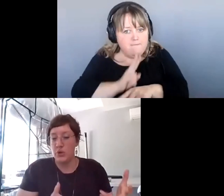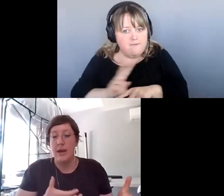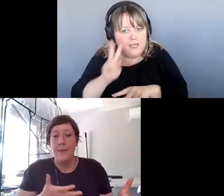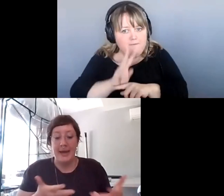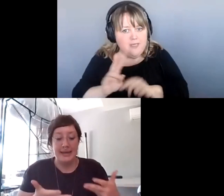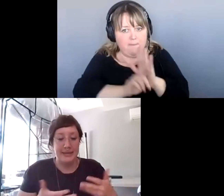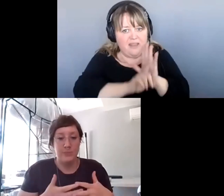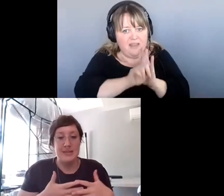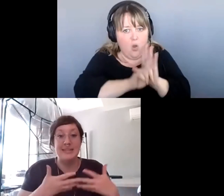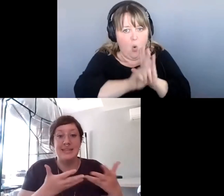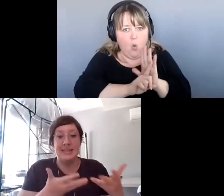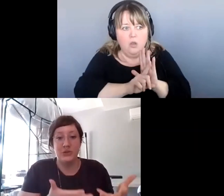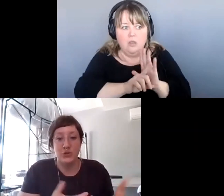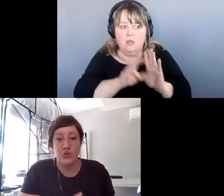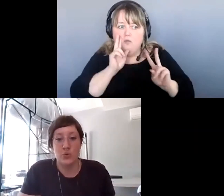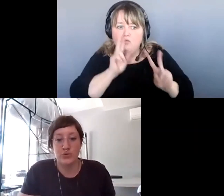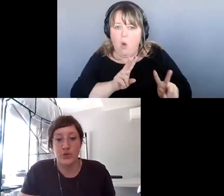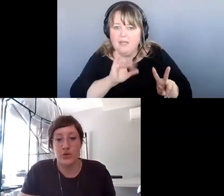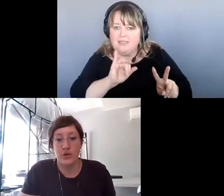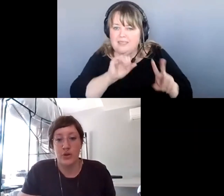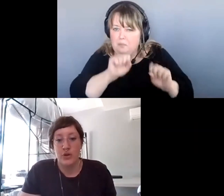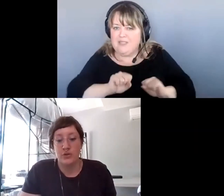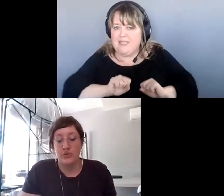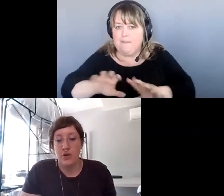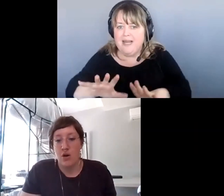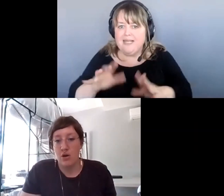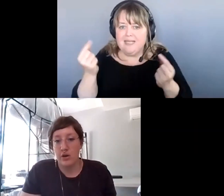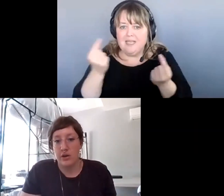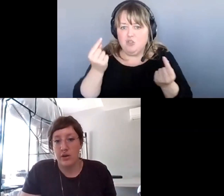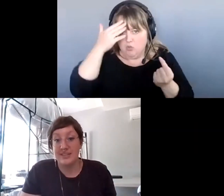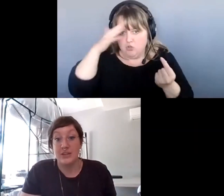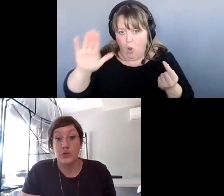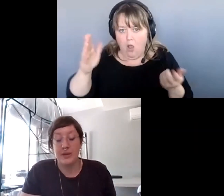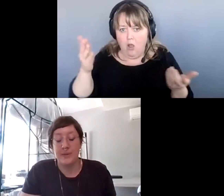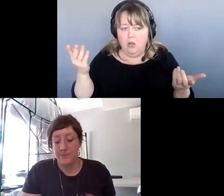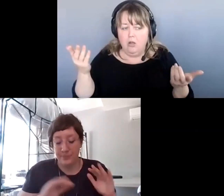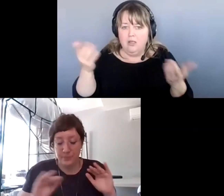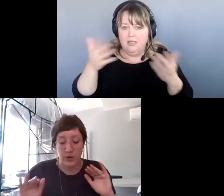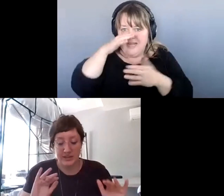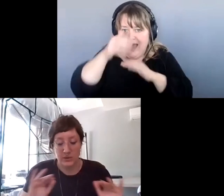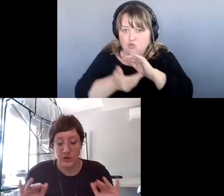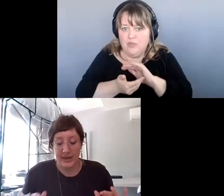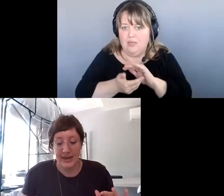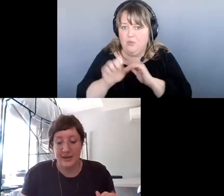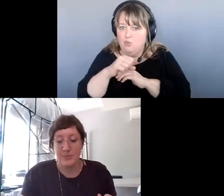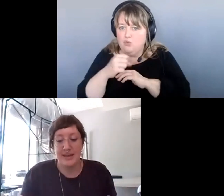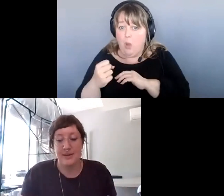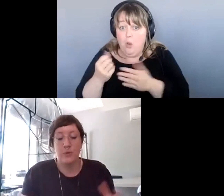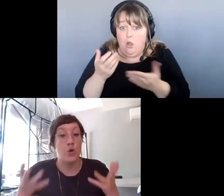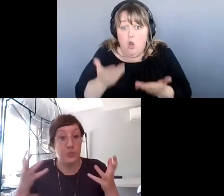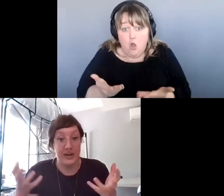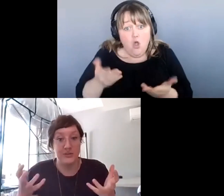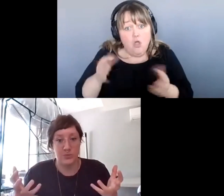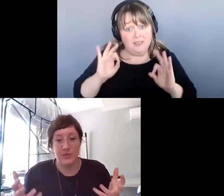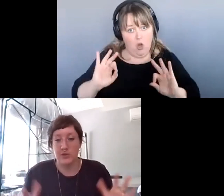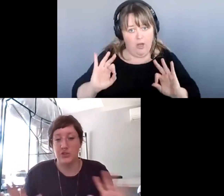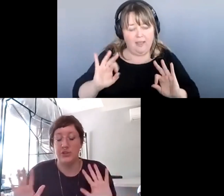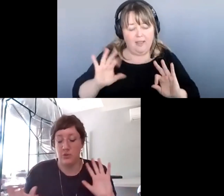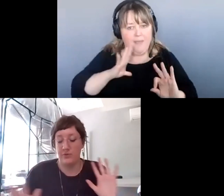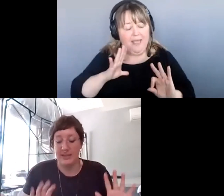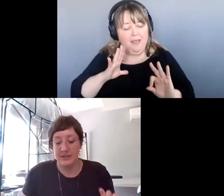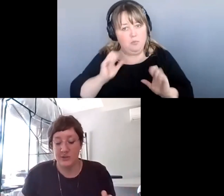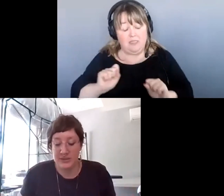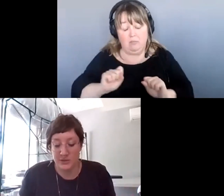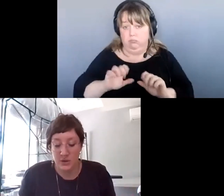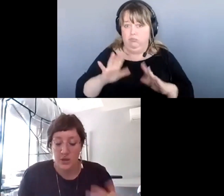je peux, par exemple, laisser quelque chose dehors cette nuit. Pour l'instant, on est correct, mais on pourrait être surpris par un gel.